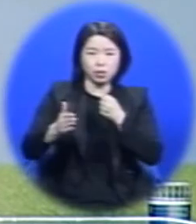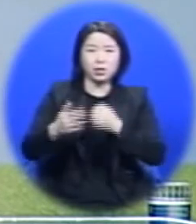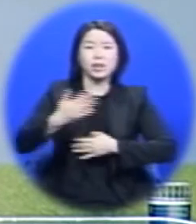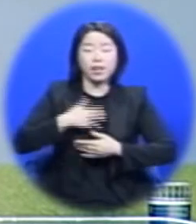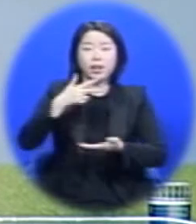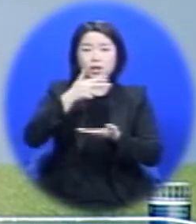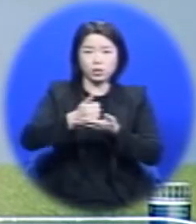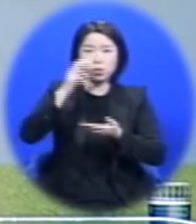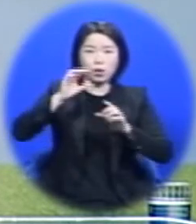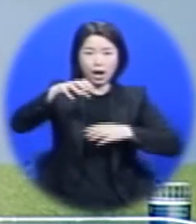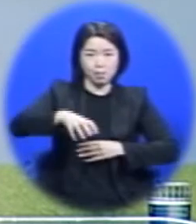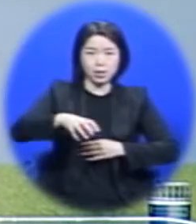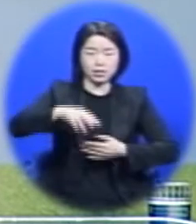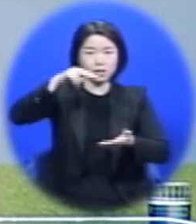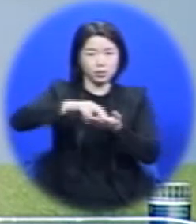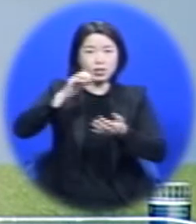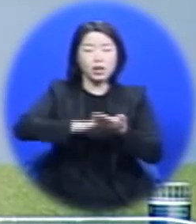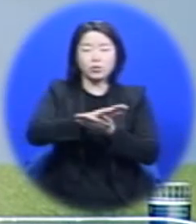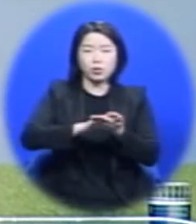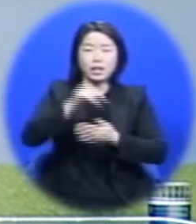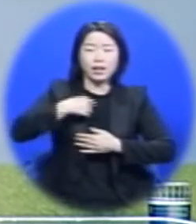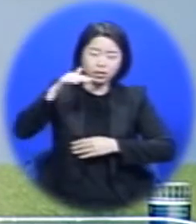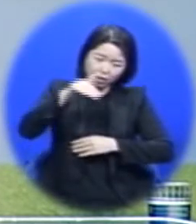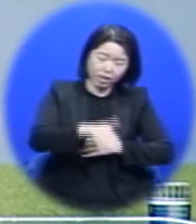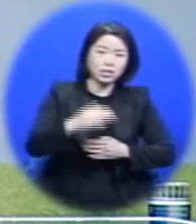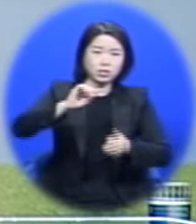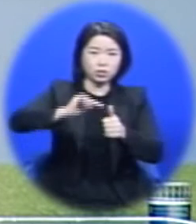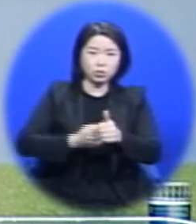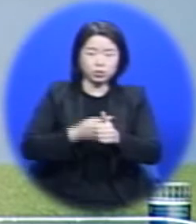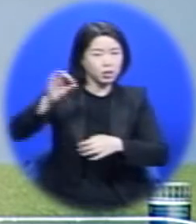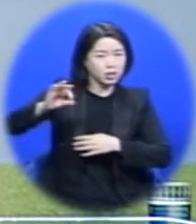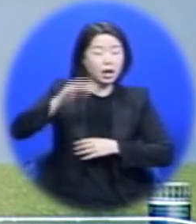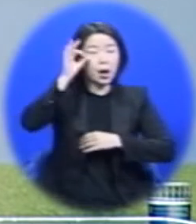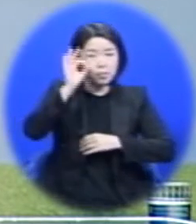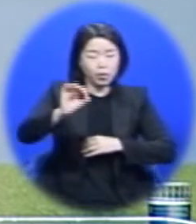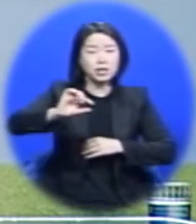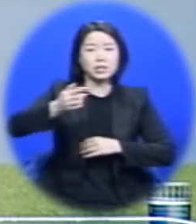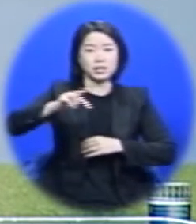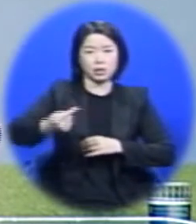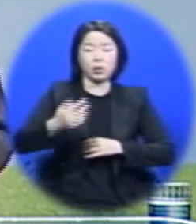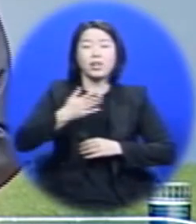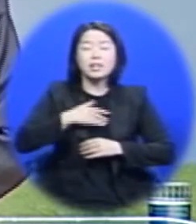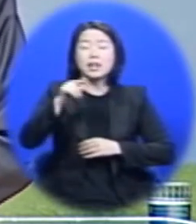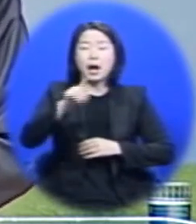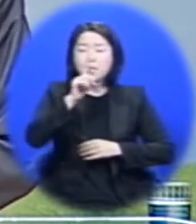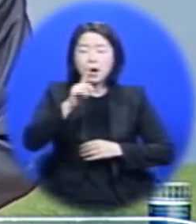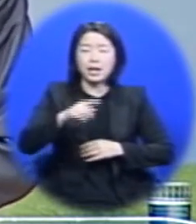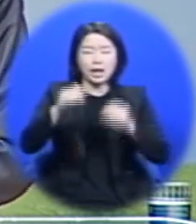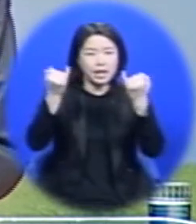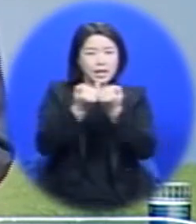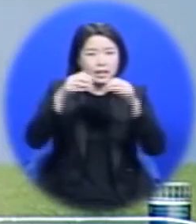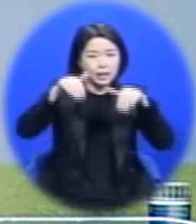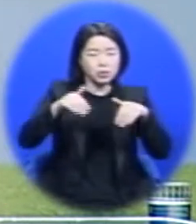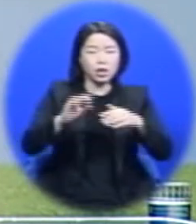앞에서 뛰놀리라. 내가 이보다 더 낮아져서 스스로 천하게 보일지라도 내가 말한 바 계집종에게는 내가